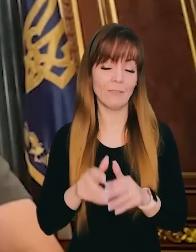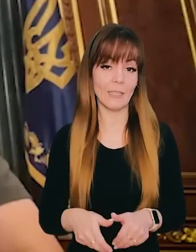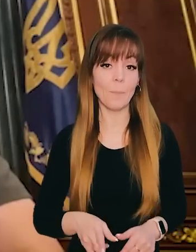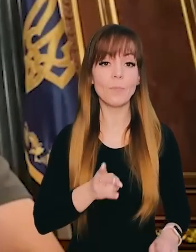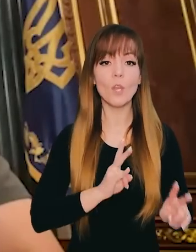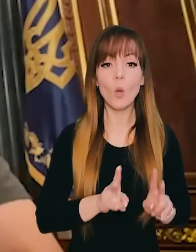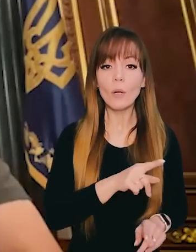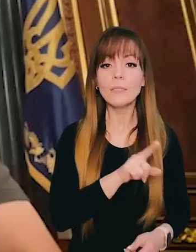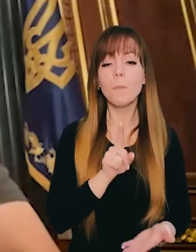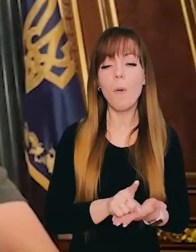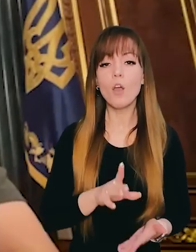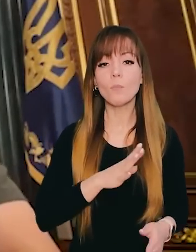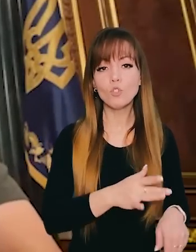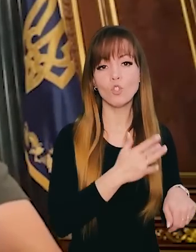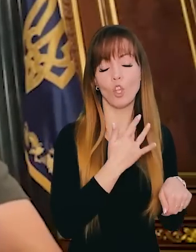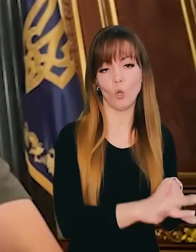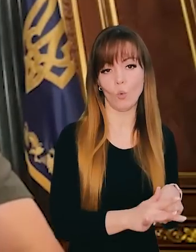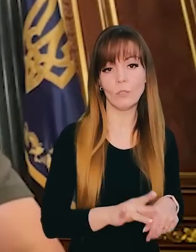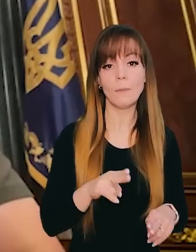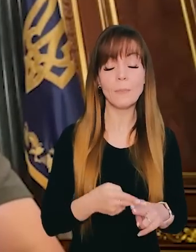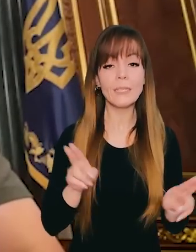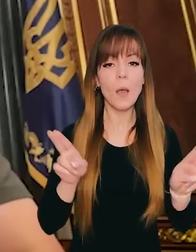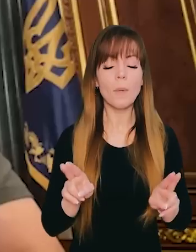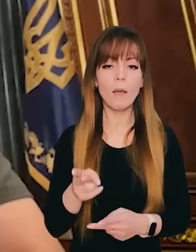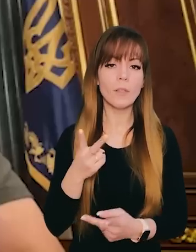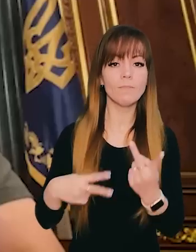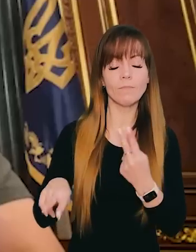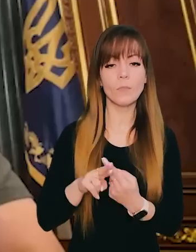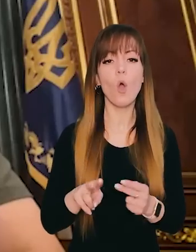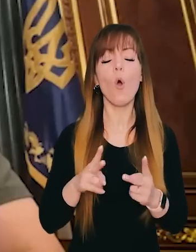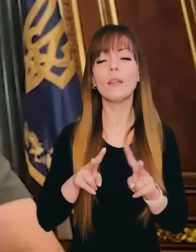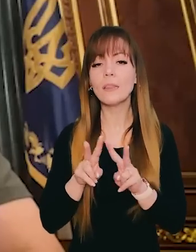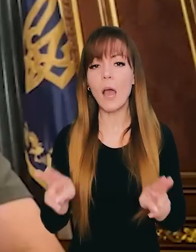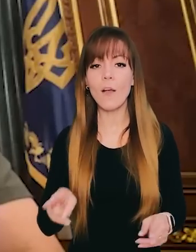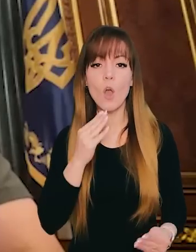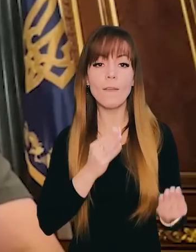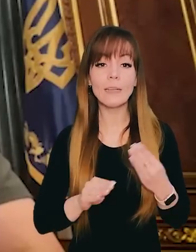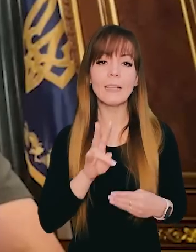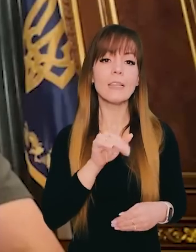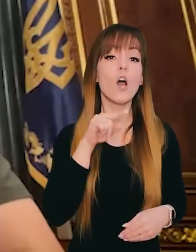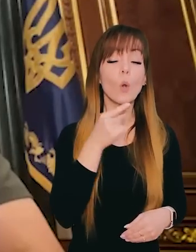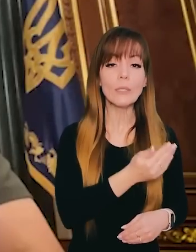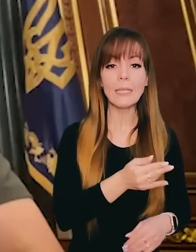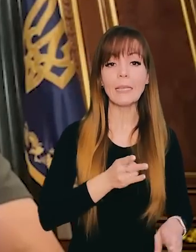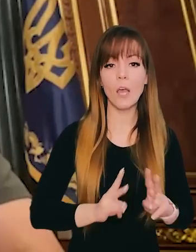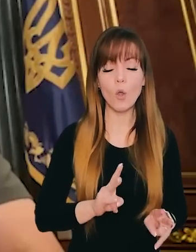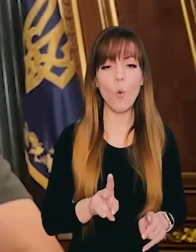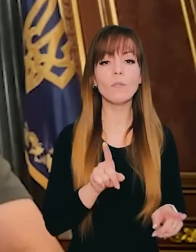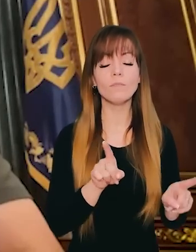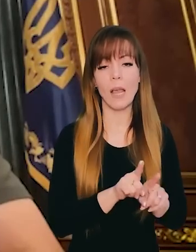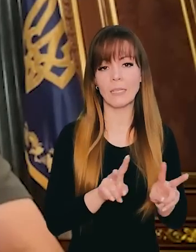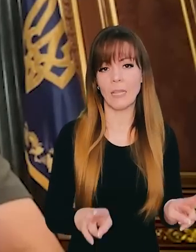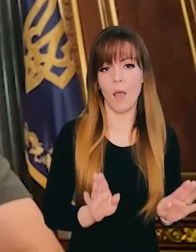весь світ терористи мають бути знешкоджені це правило дій всюди однаково ефективне і на російській